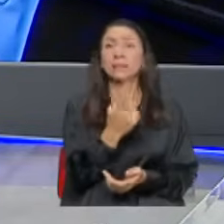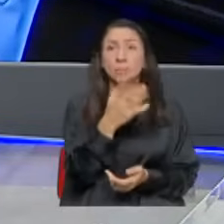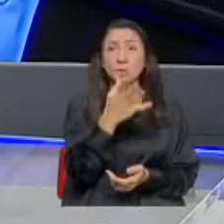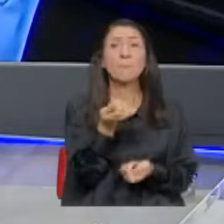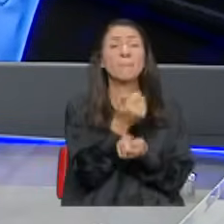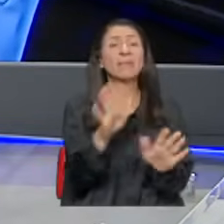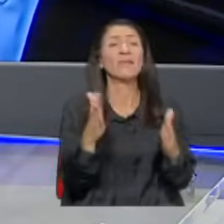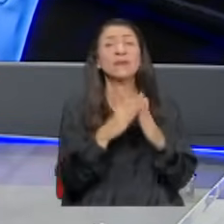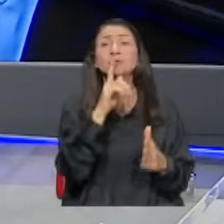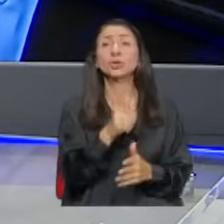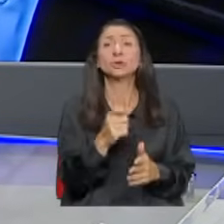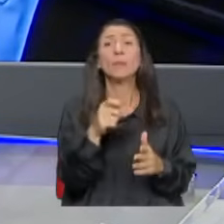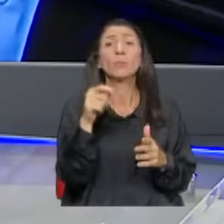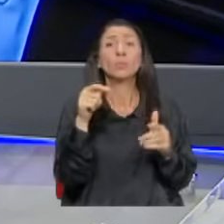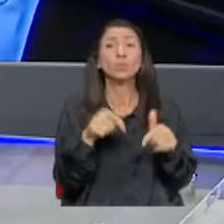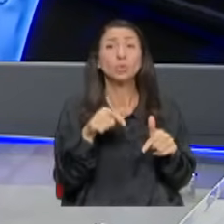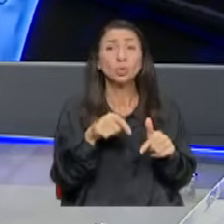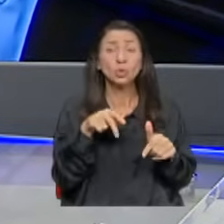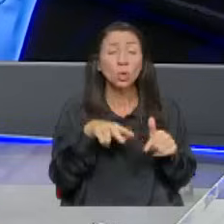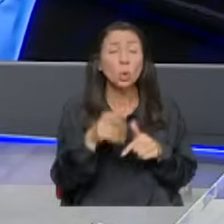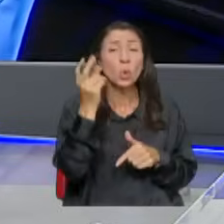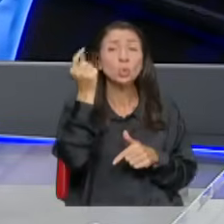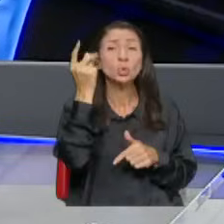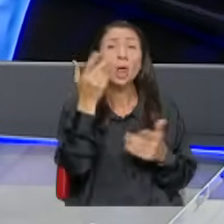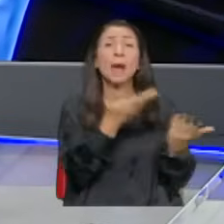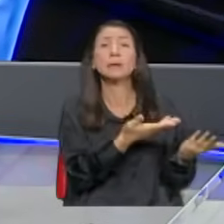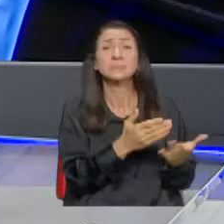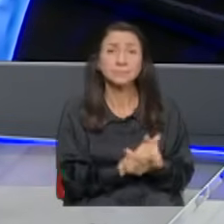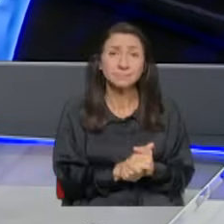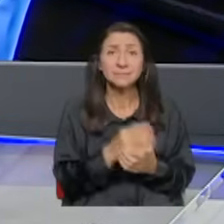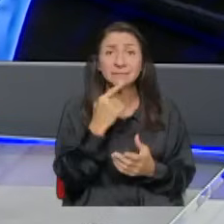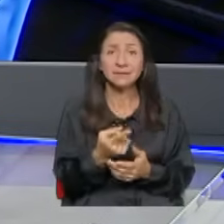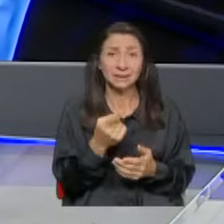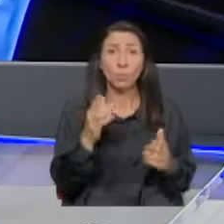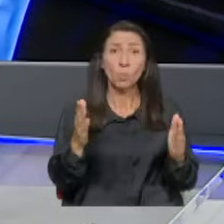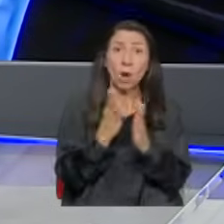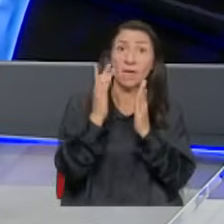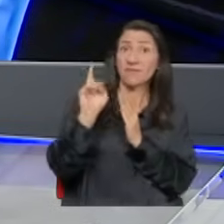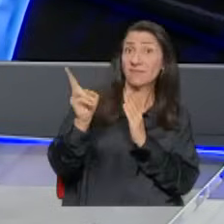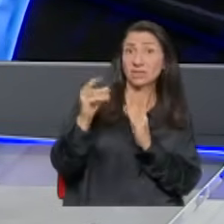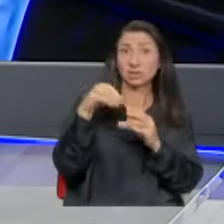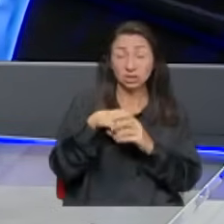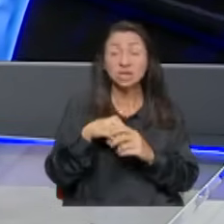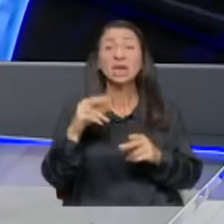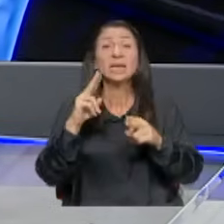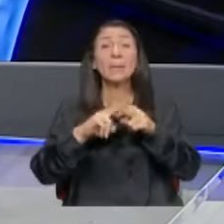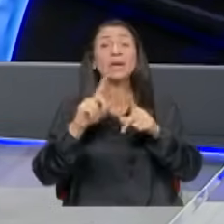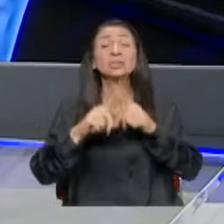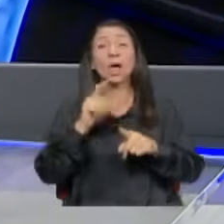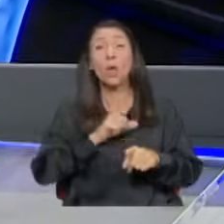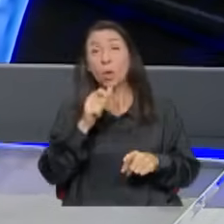Bedava ev sözlerini de buraların yolunu da unuttular dedi muhalefet için yanıt Kemal